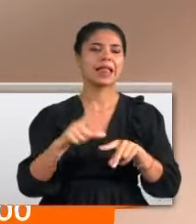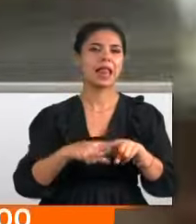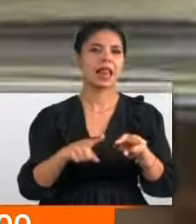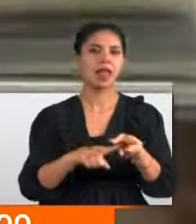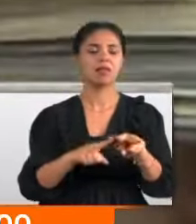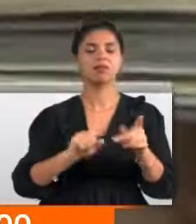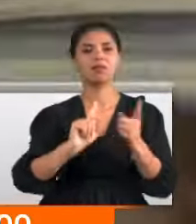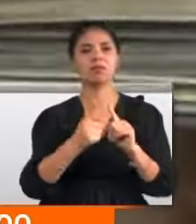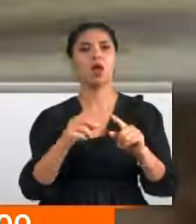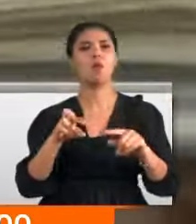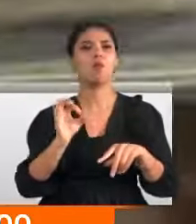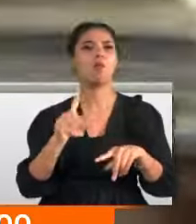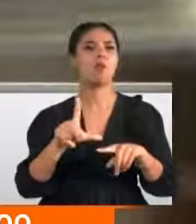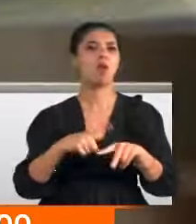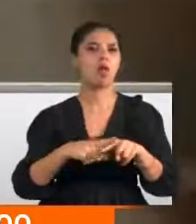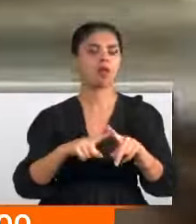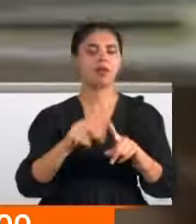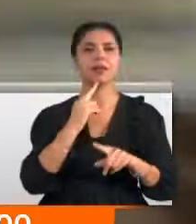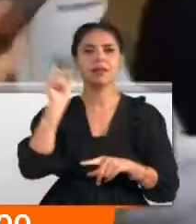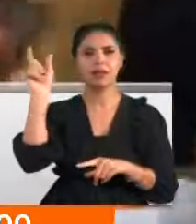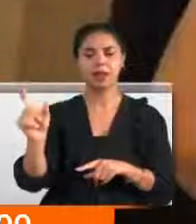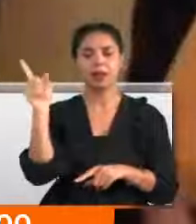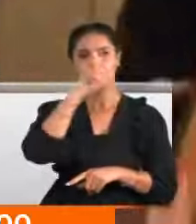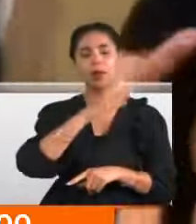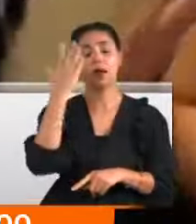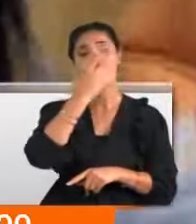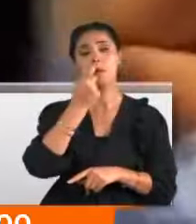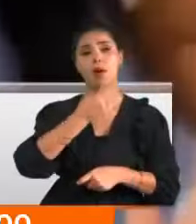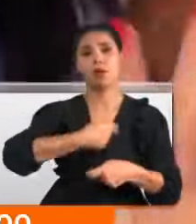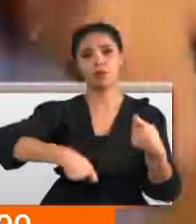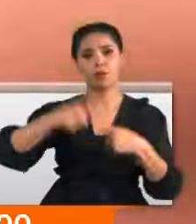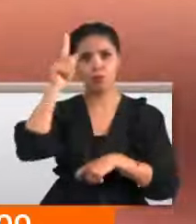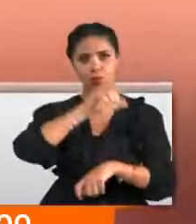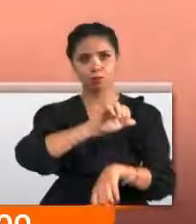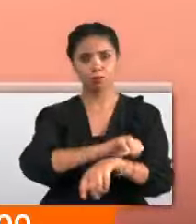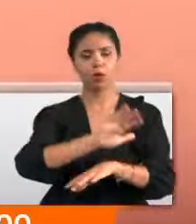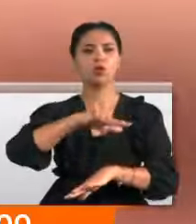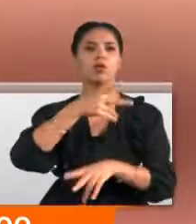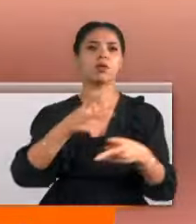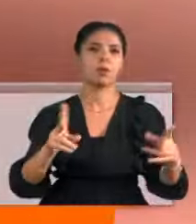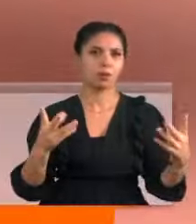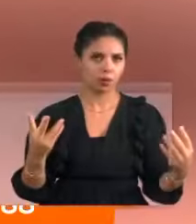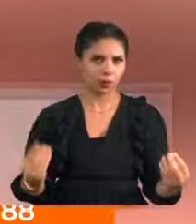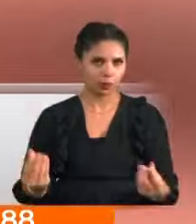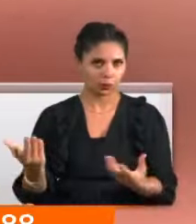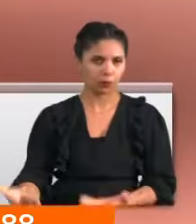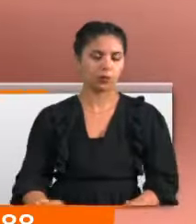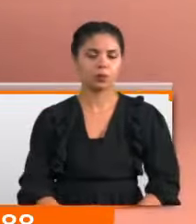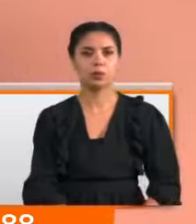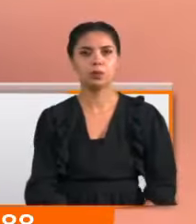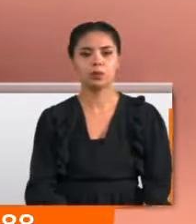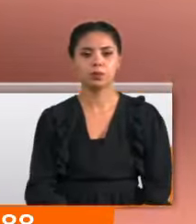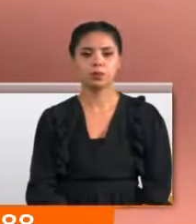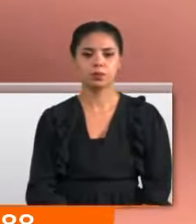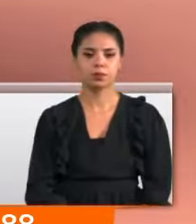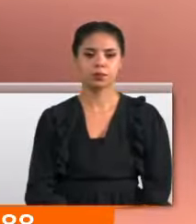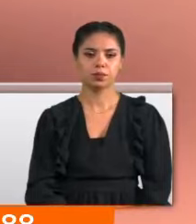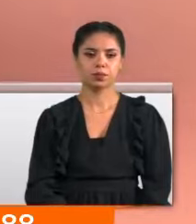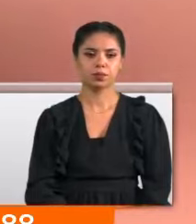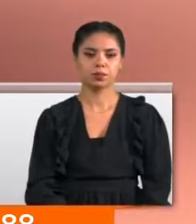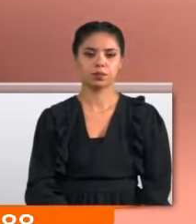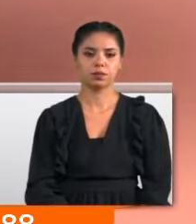kara para aklama suçlamasıyla tutuklanmış, ardından tahliye edilmişlerdi. İyi ki varsınız. Öyle bir anda da